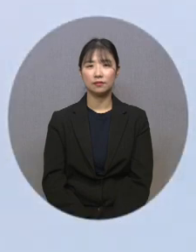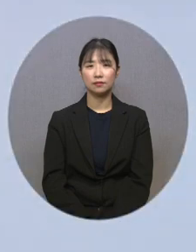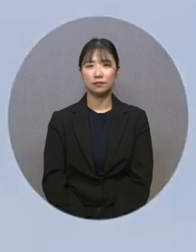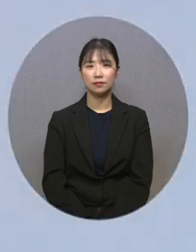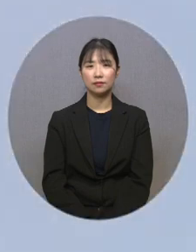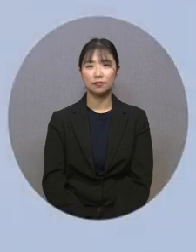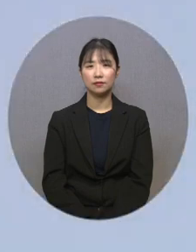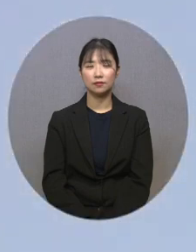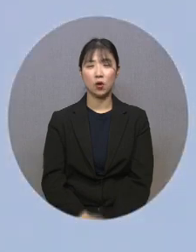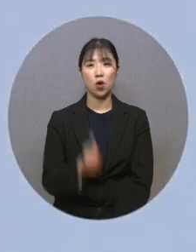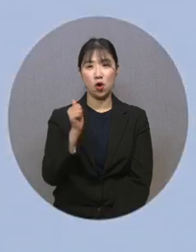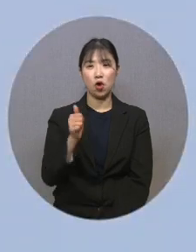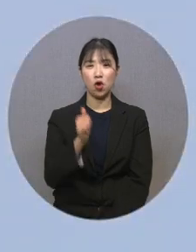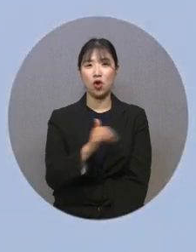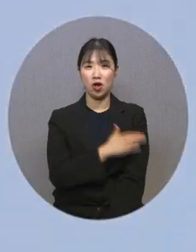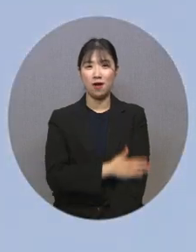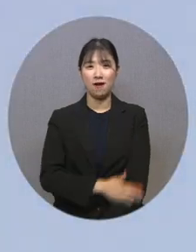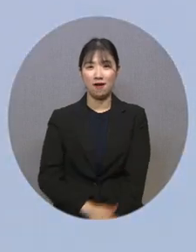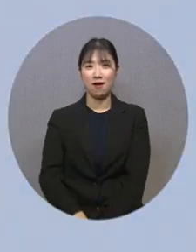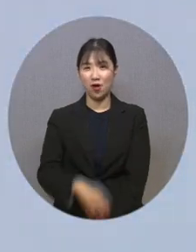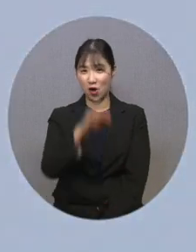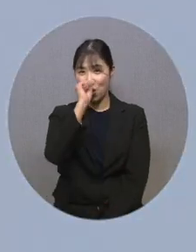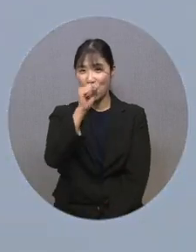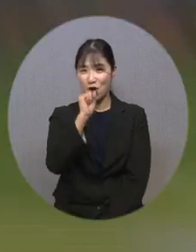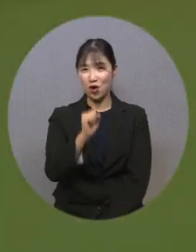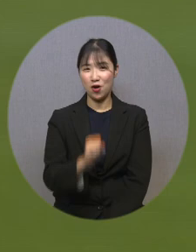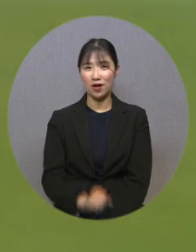어, 굿샷. 이것도 좋다. 야, 이거 완전 좋다, 좋다.